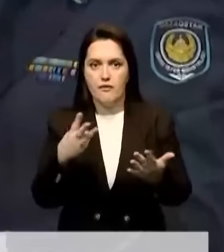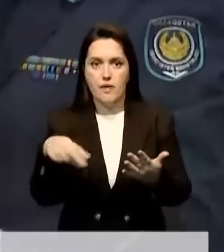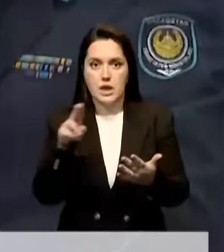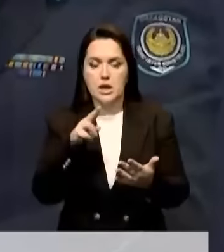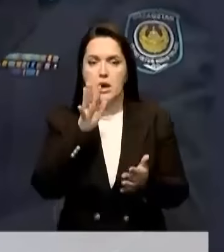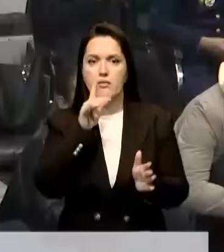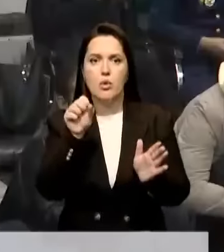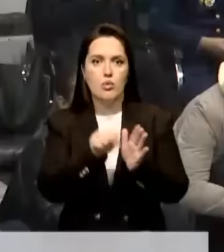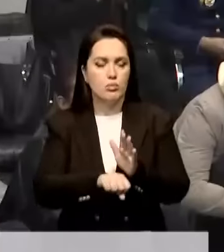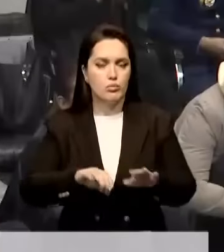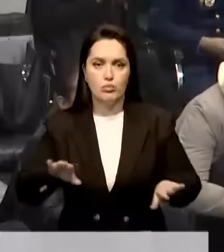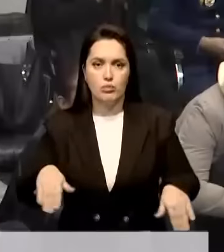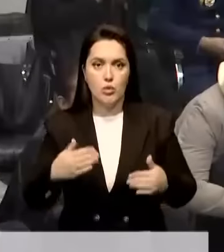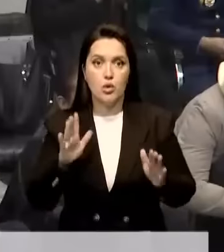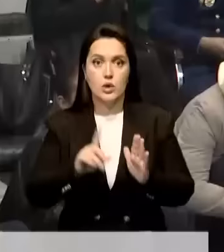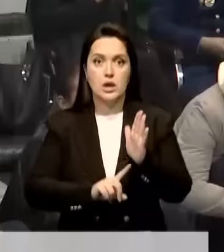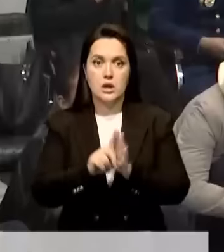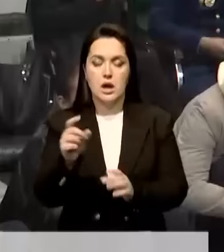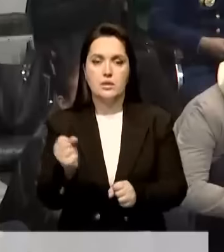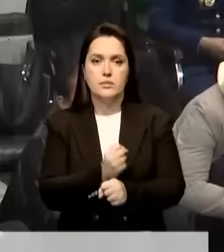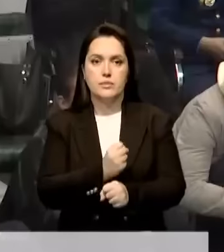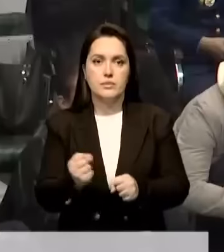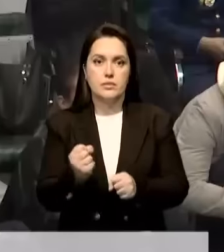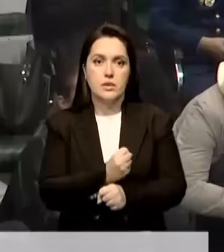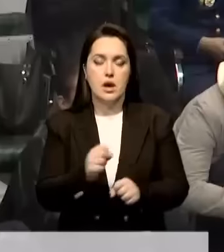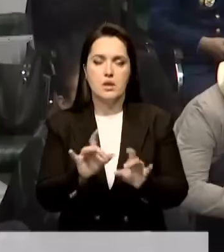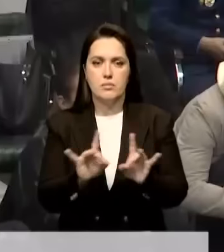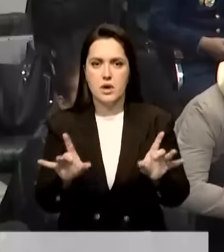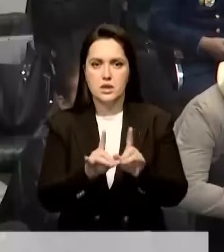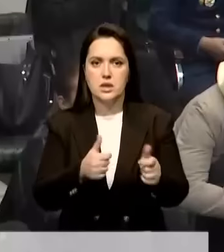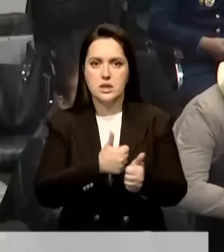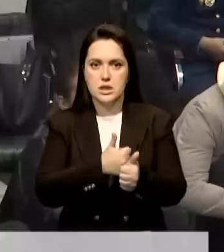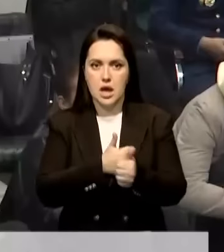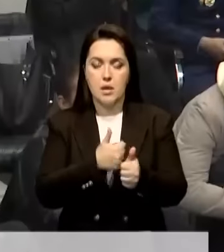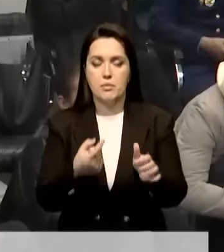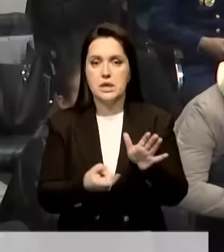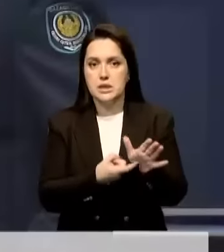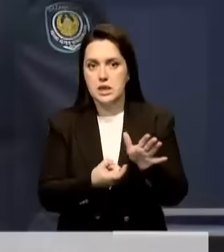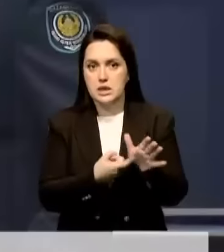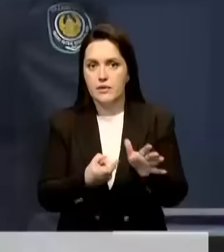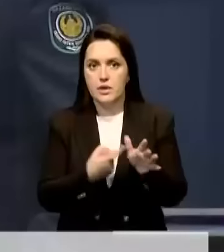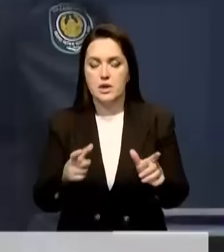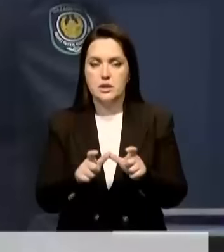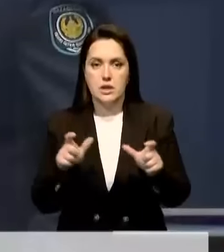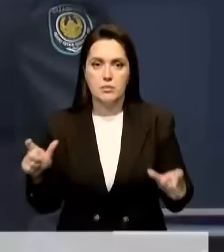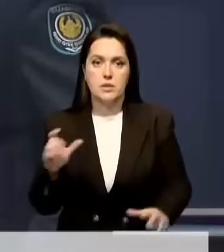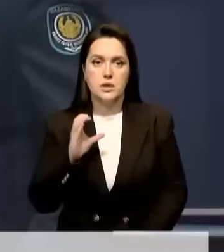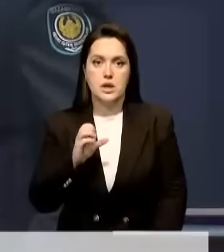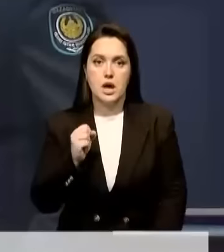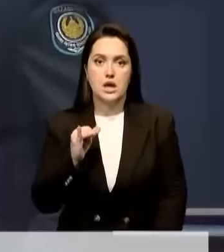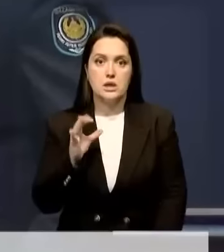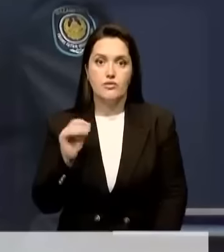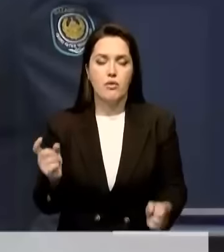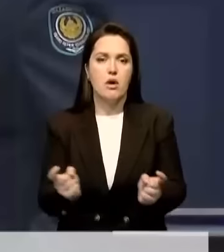момента убийства нет. Только начало потасовки. По словам заместителя начальника следственного департамента Самата Аисова,